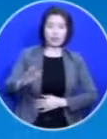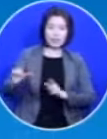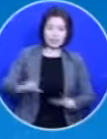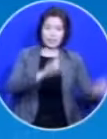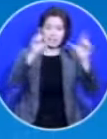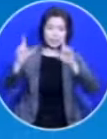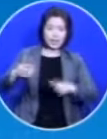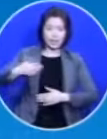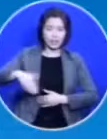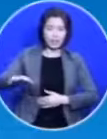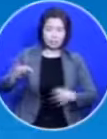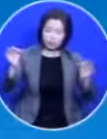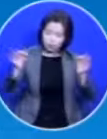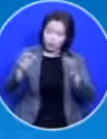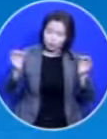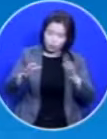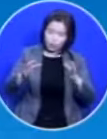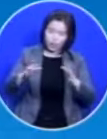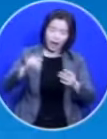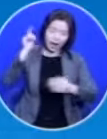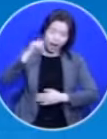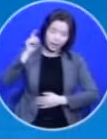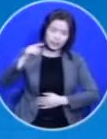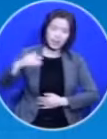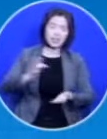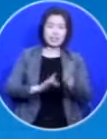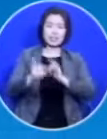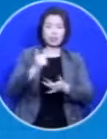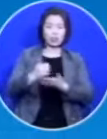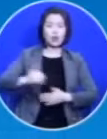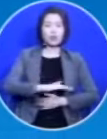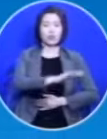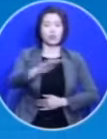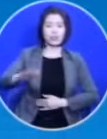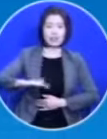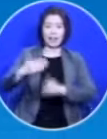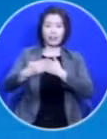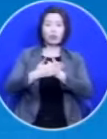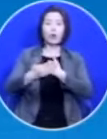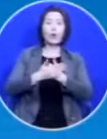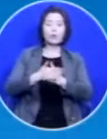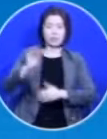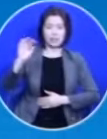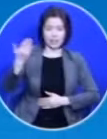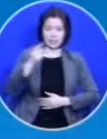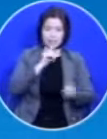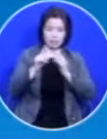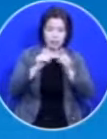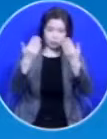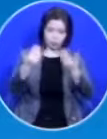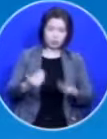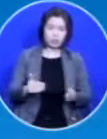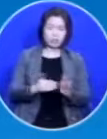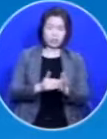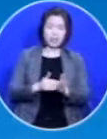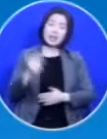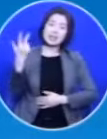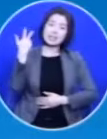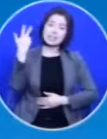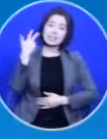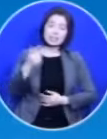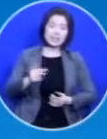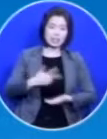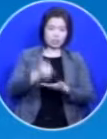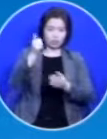매 순간순간에 예수님은 우리의 도움이 되신다고 하셨어요 지난 주일에 우리